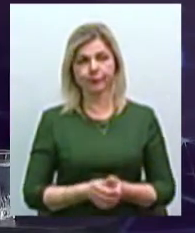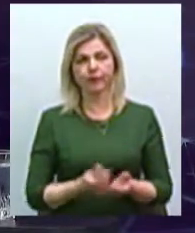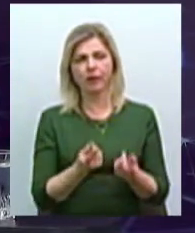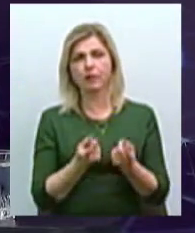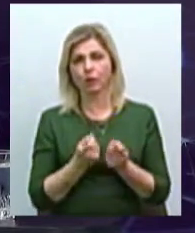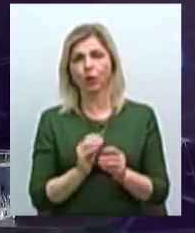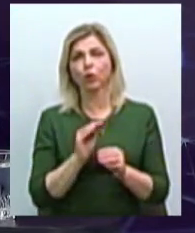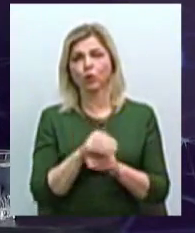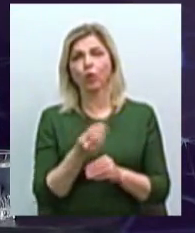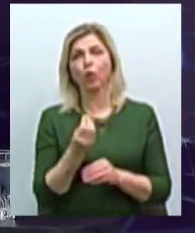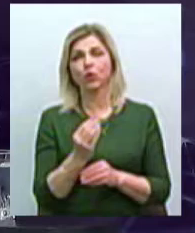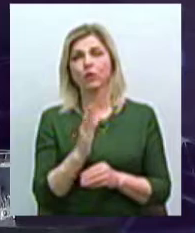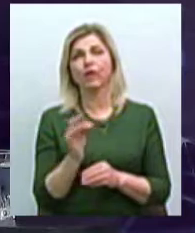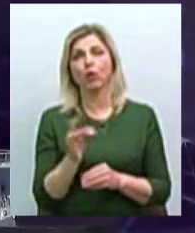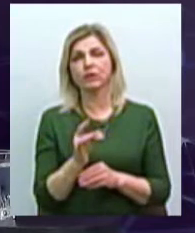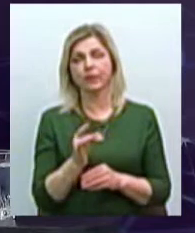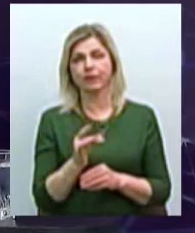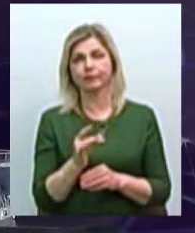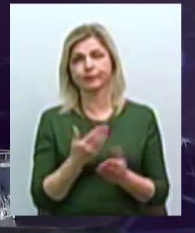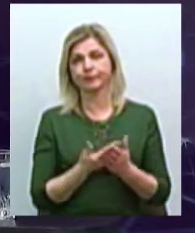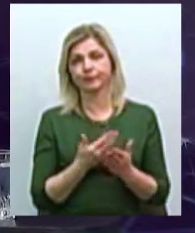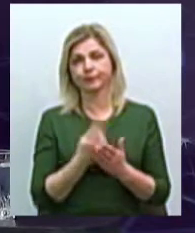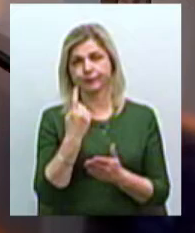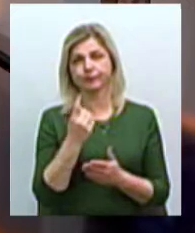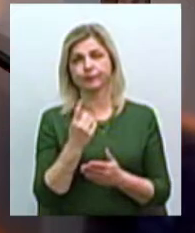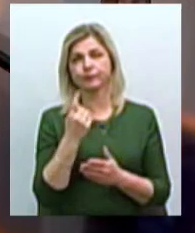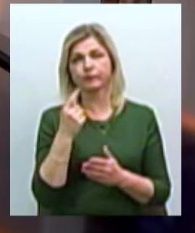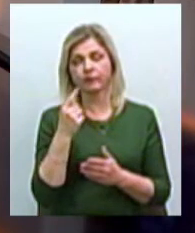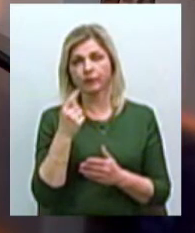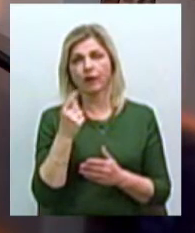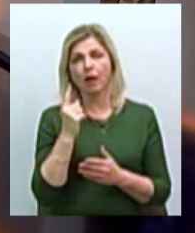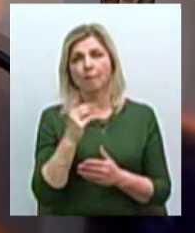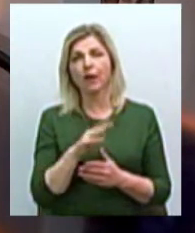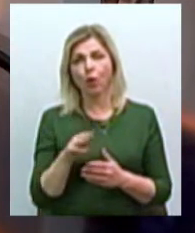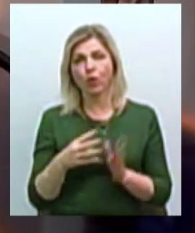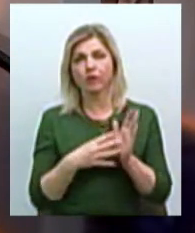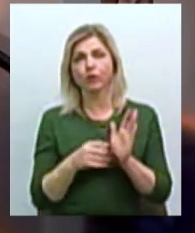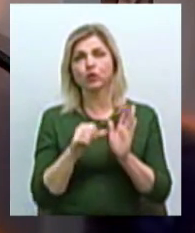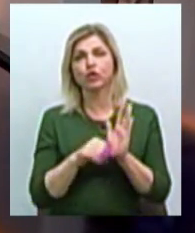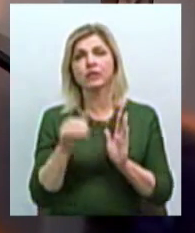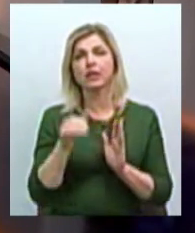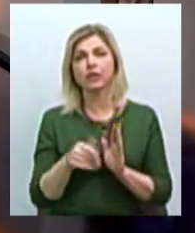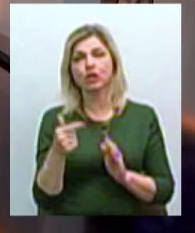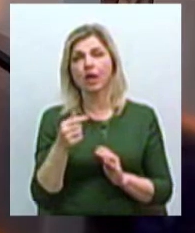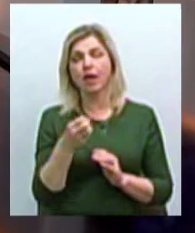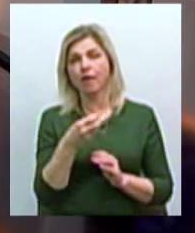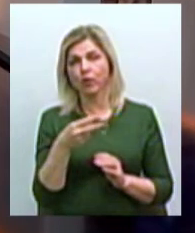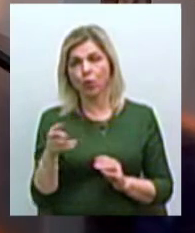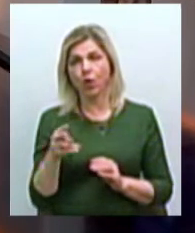залучаємо додаткові кошти у розмірі близько 1 960 000 євро задля реконструкції систем